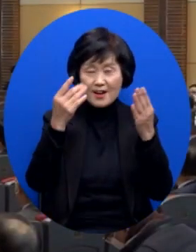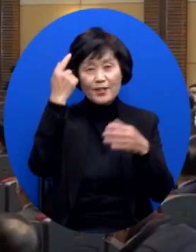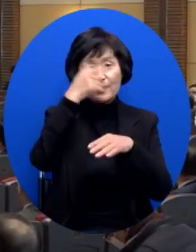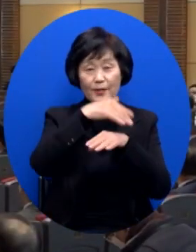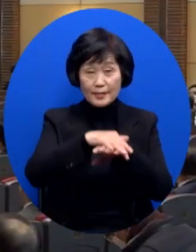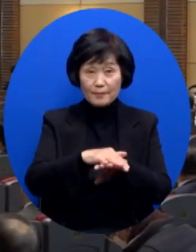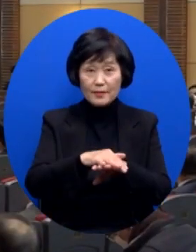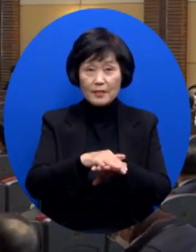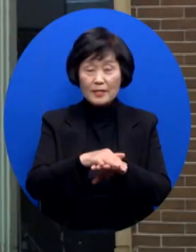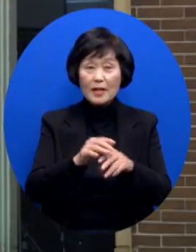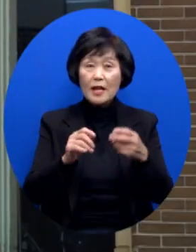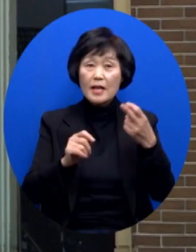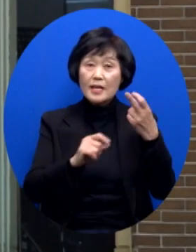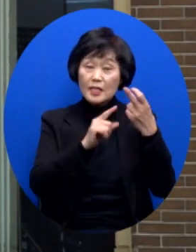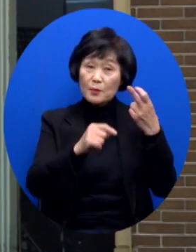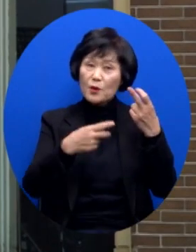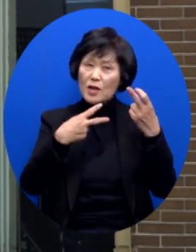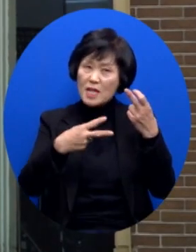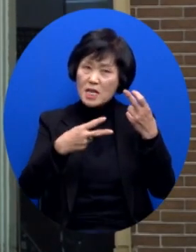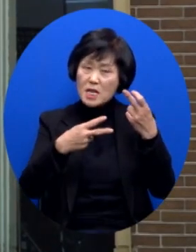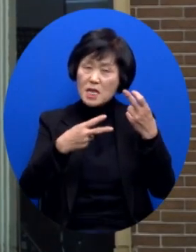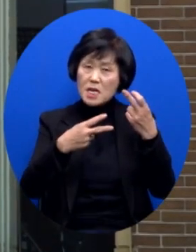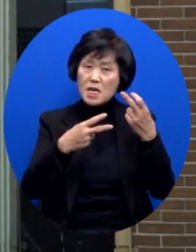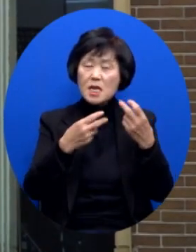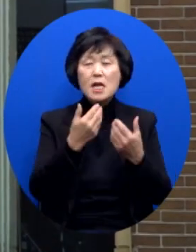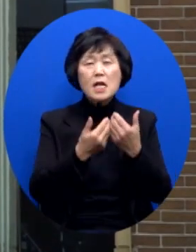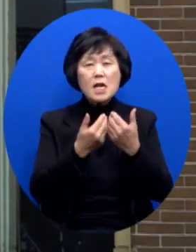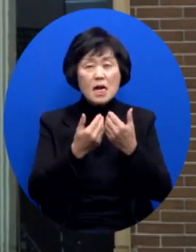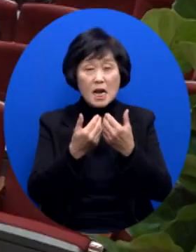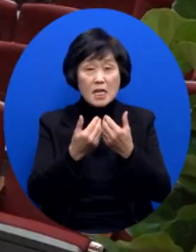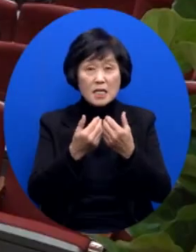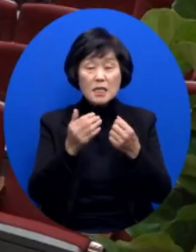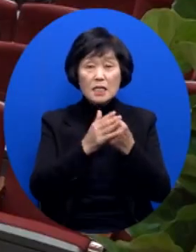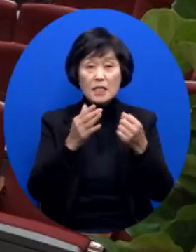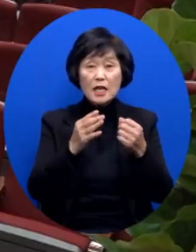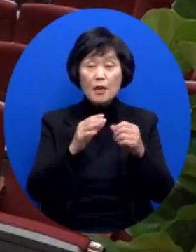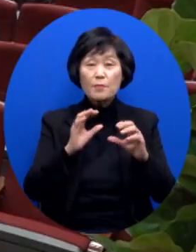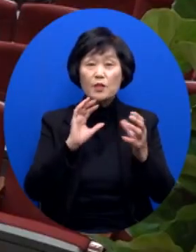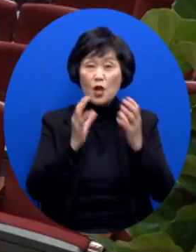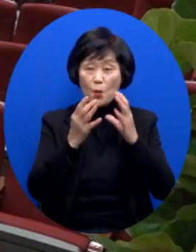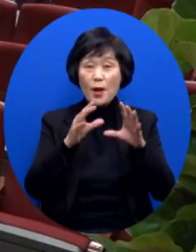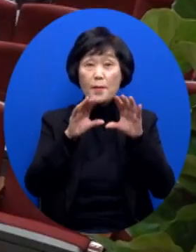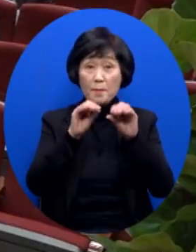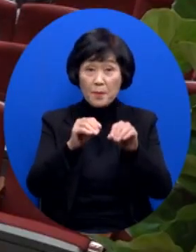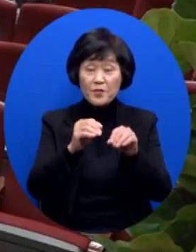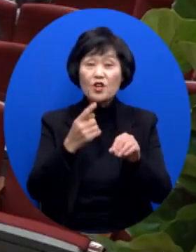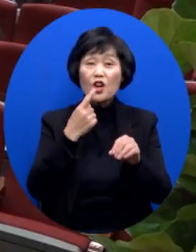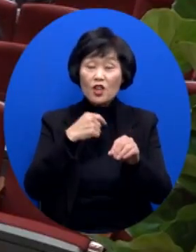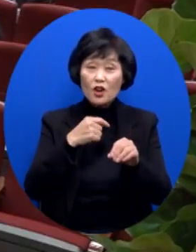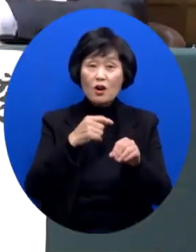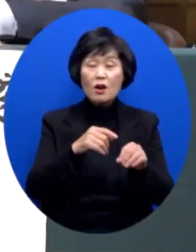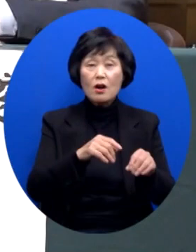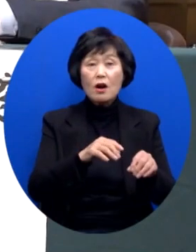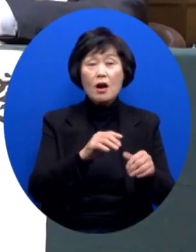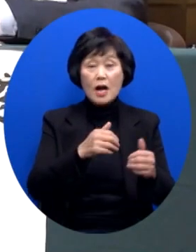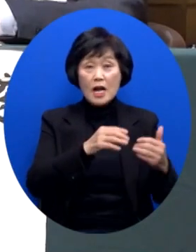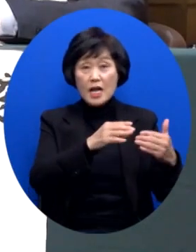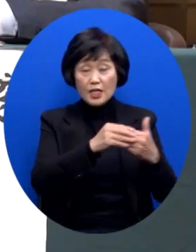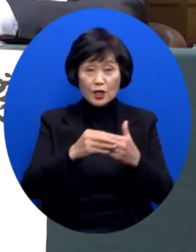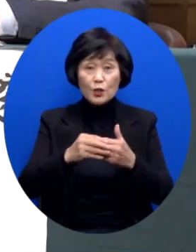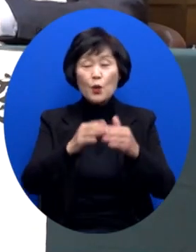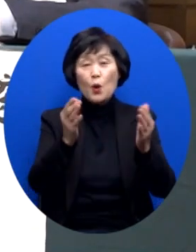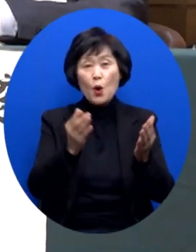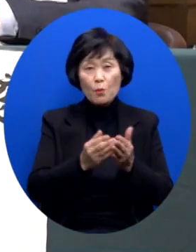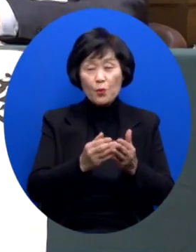한교총은 지난 2일 총대들의 일부 의견 대립으로 정회했던 정기총회를 지도부의 합의 수습 과정을 거쳐 오는